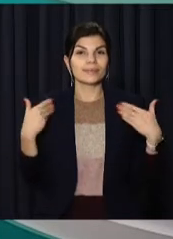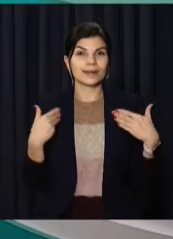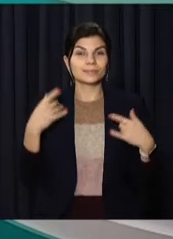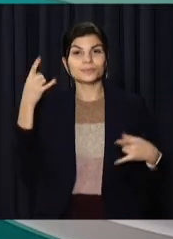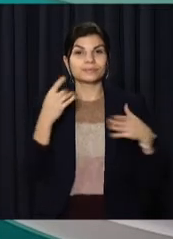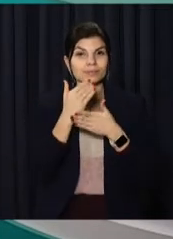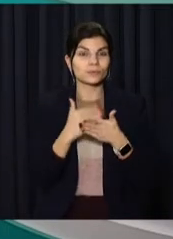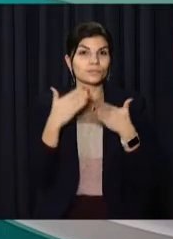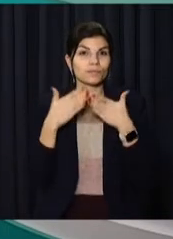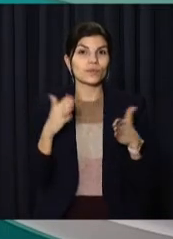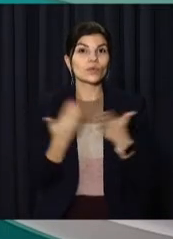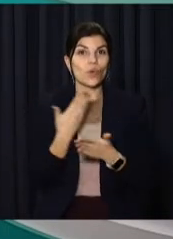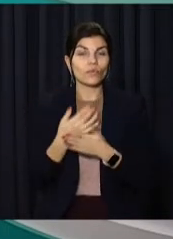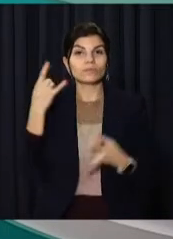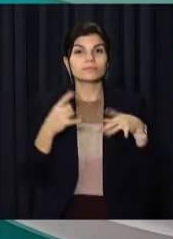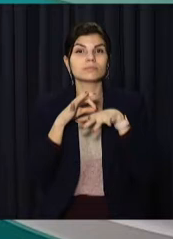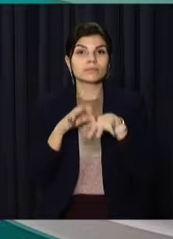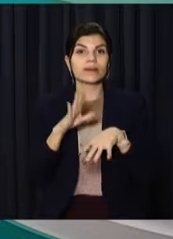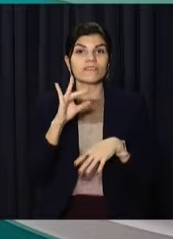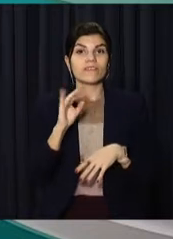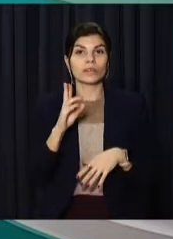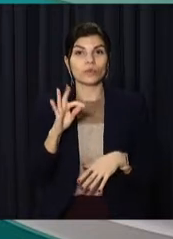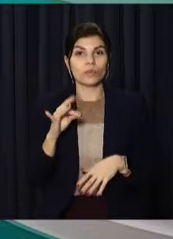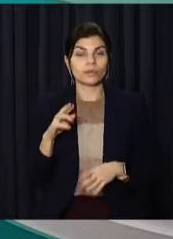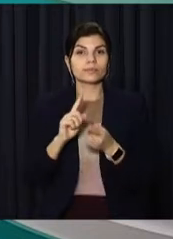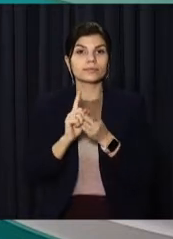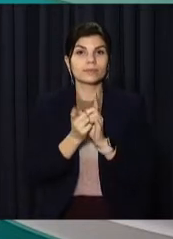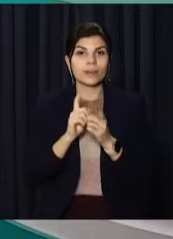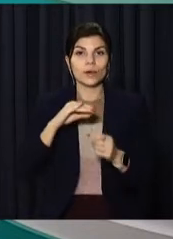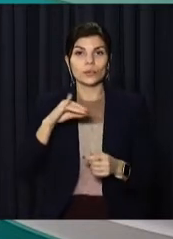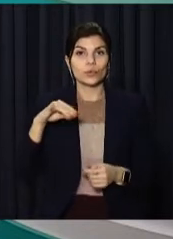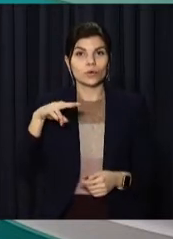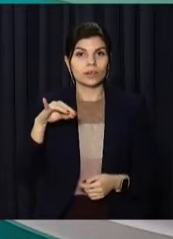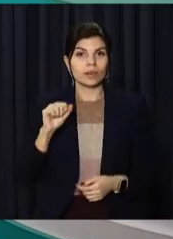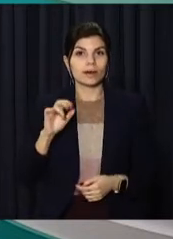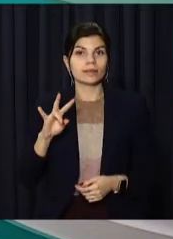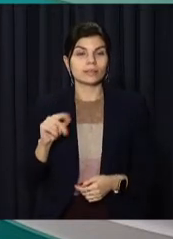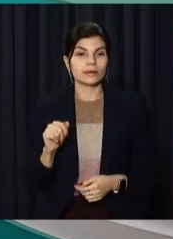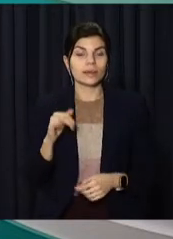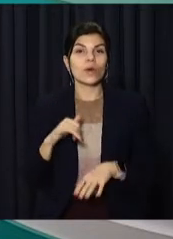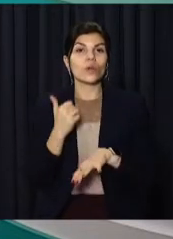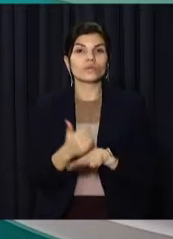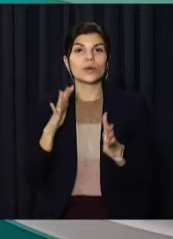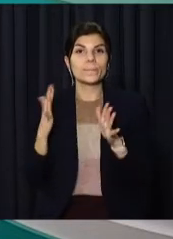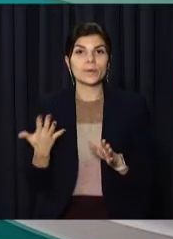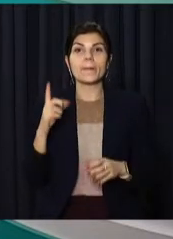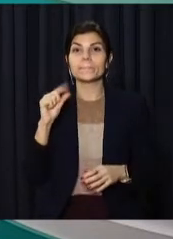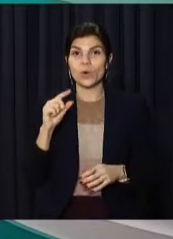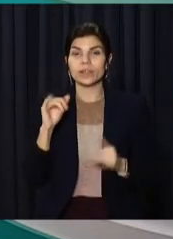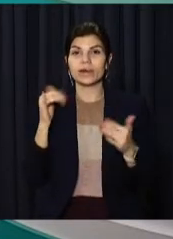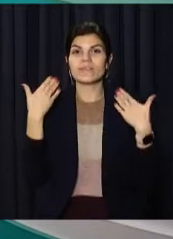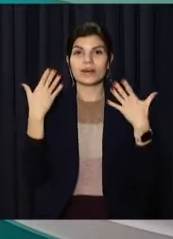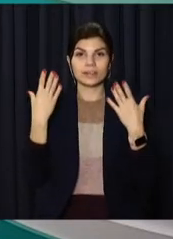вітаю! У студії відкритого новини для вас працюють Вікторія Вахрушина та сурдоперекладачка Юліана Пуговкіна. І про головні події понеділка